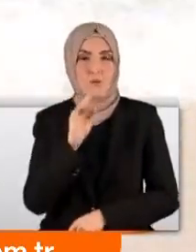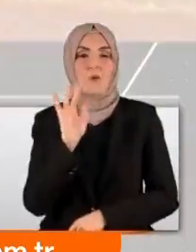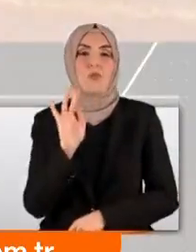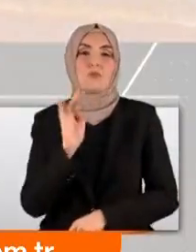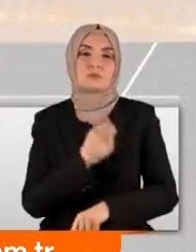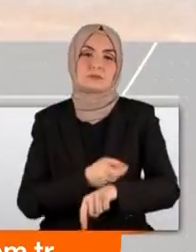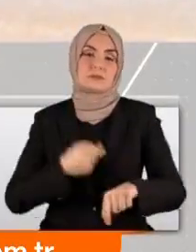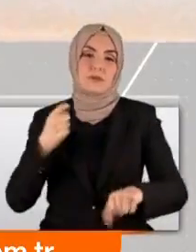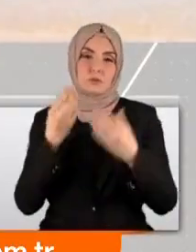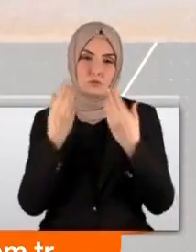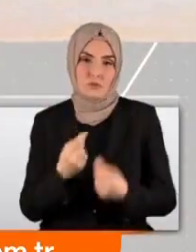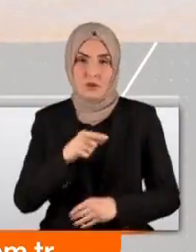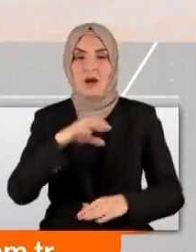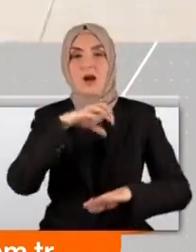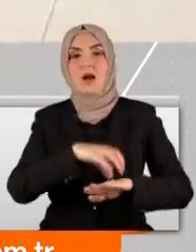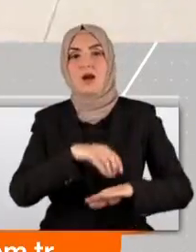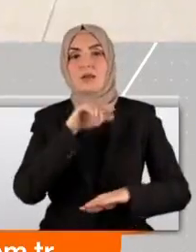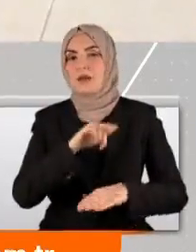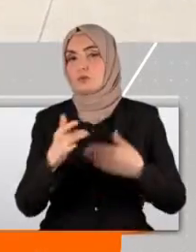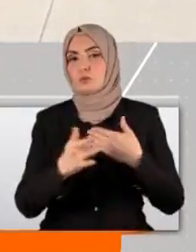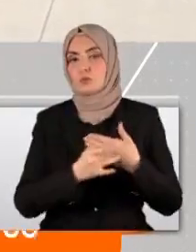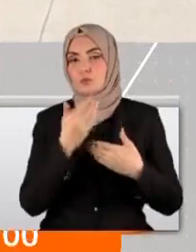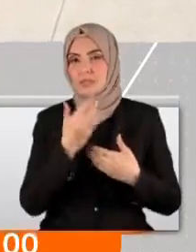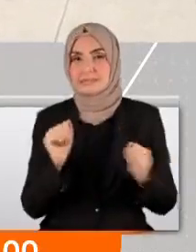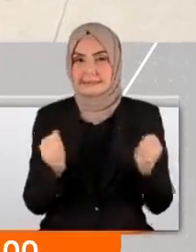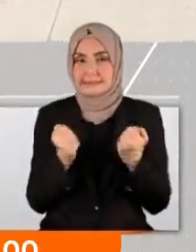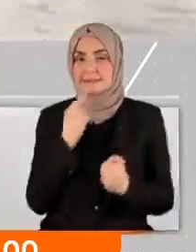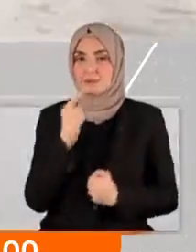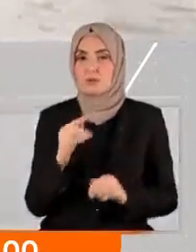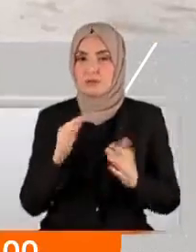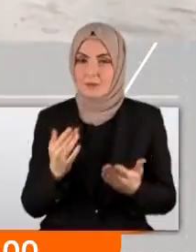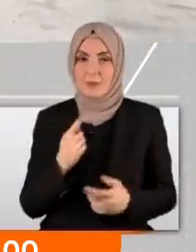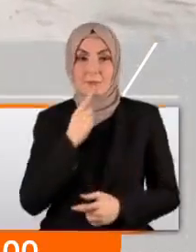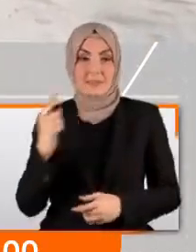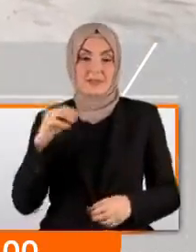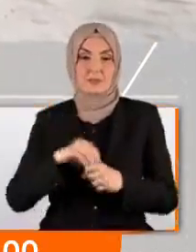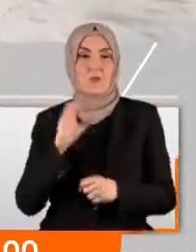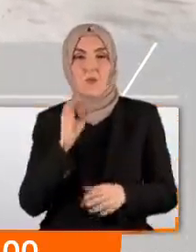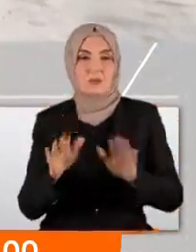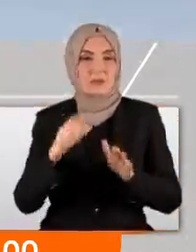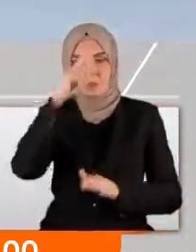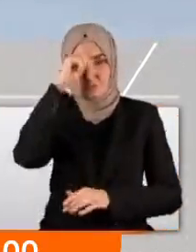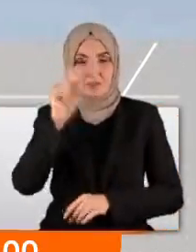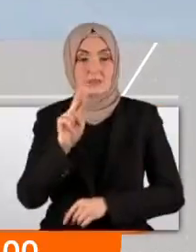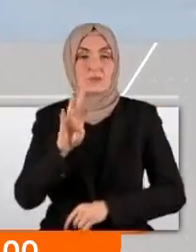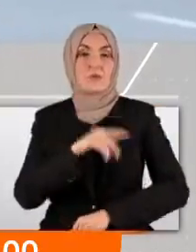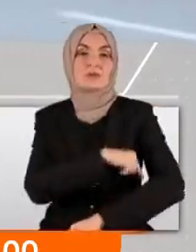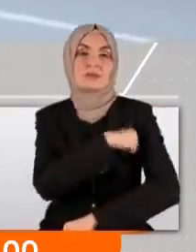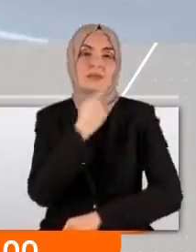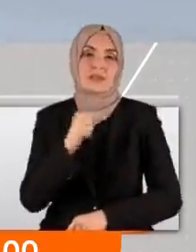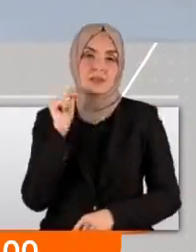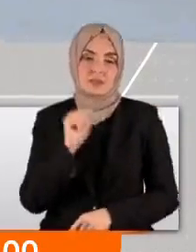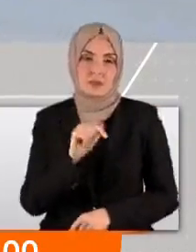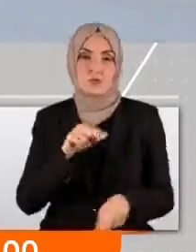bir ada ülkesi. Kış dediğimize bakmayın. Ortalama sıcaklık 26 derece. Havana ise Küba'nın en büyük şehri